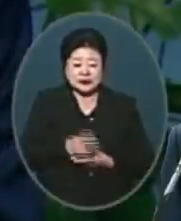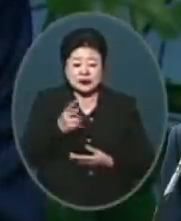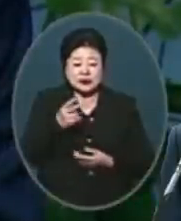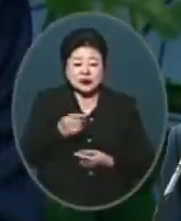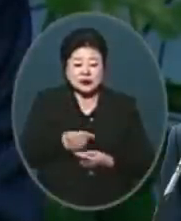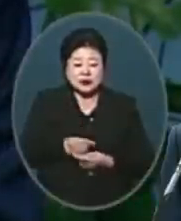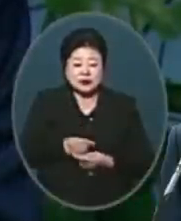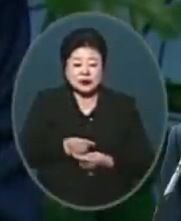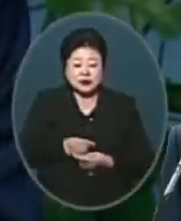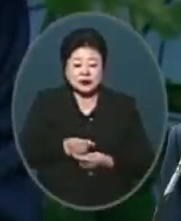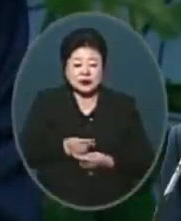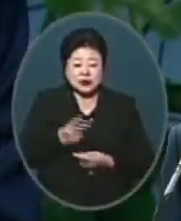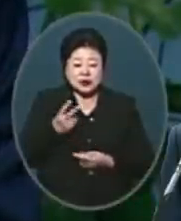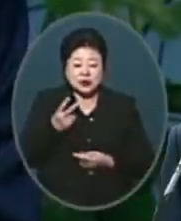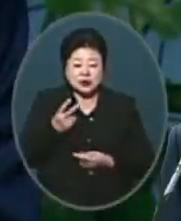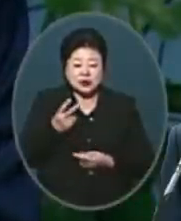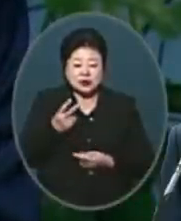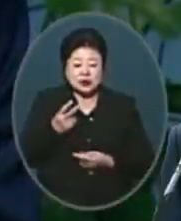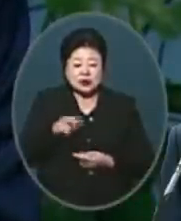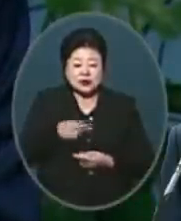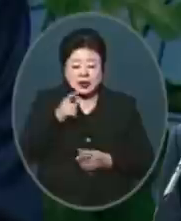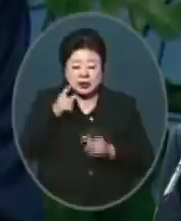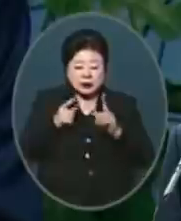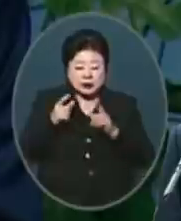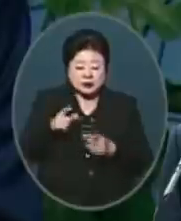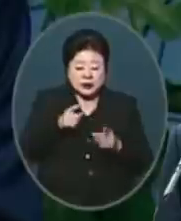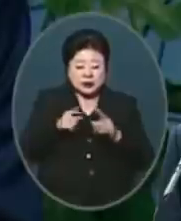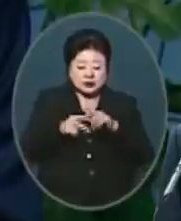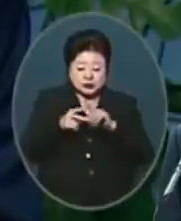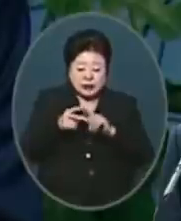두 자화상을 가진 인생밖에